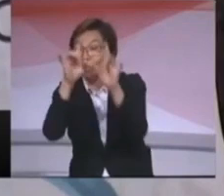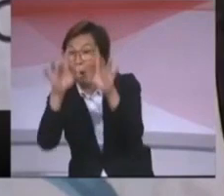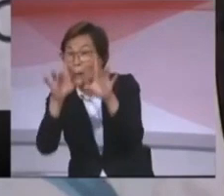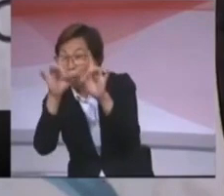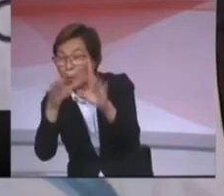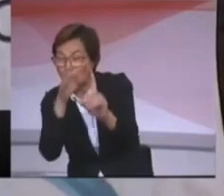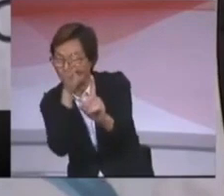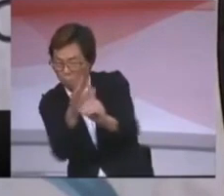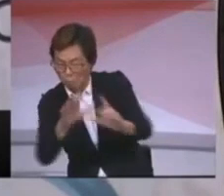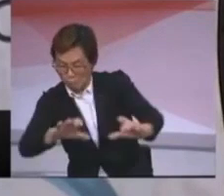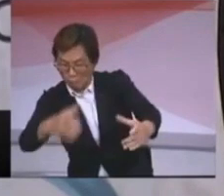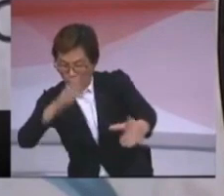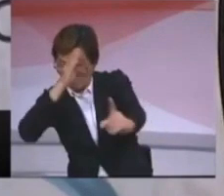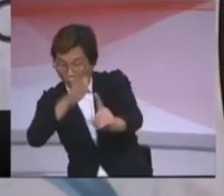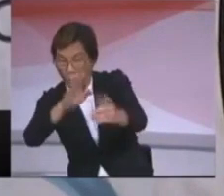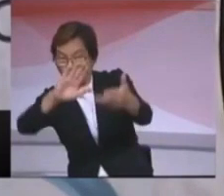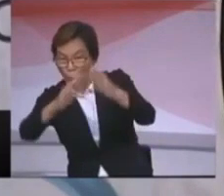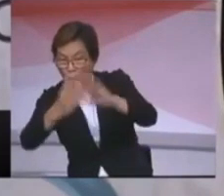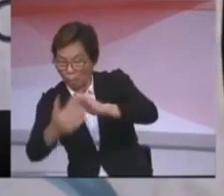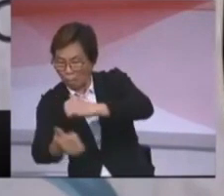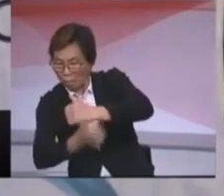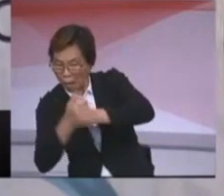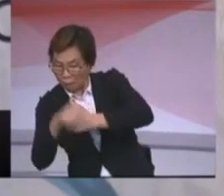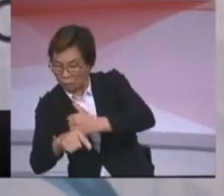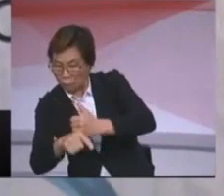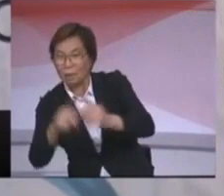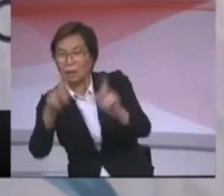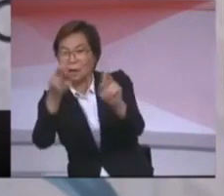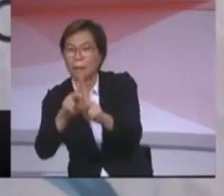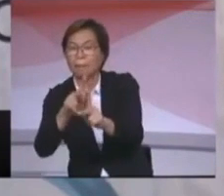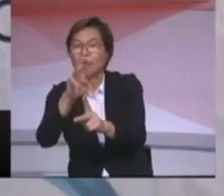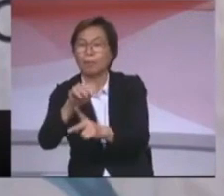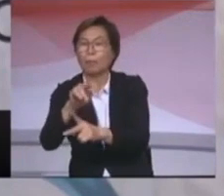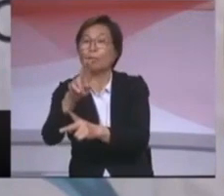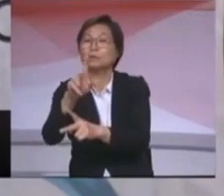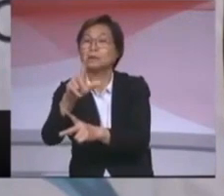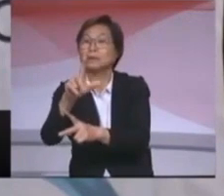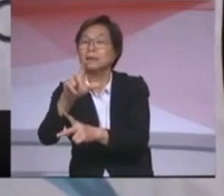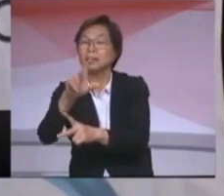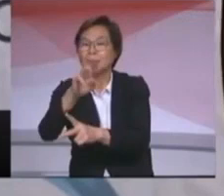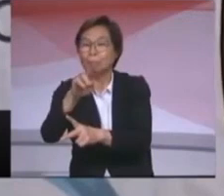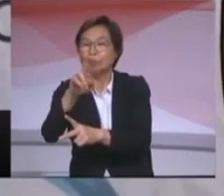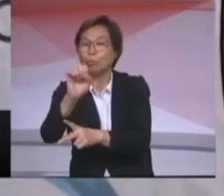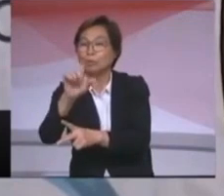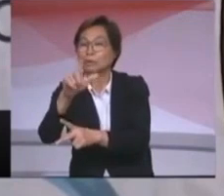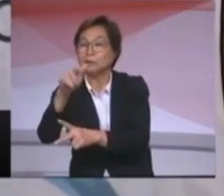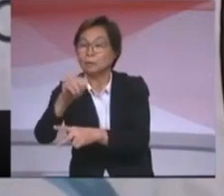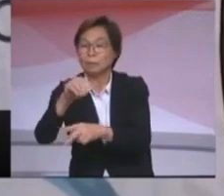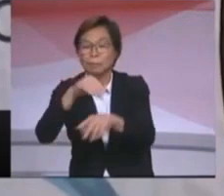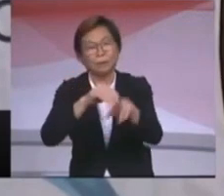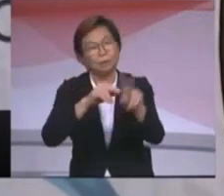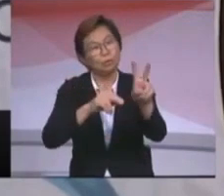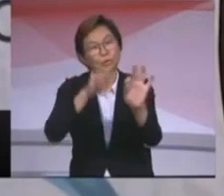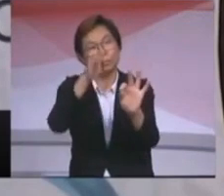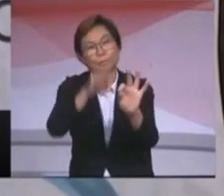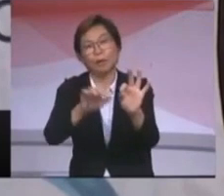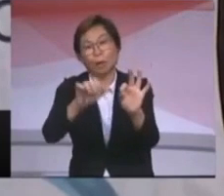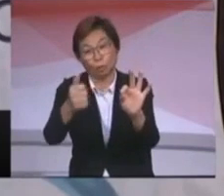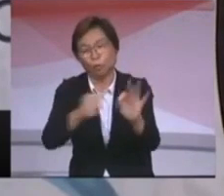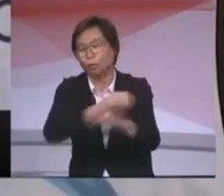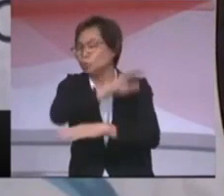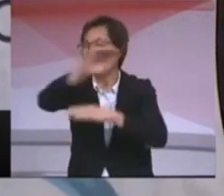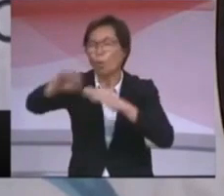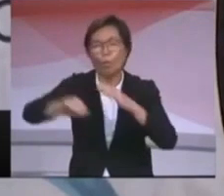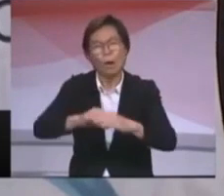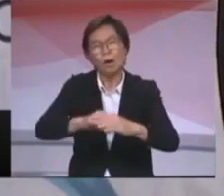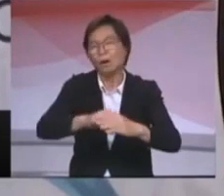saringan bersasar terhadap komuniti berisiko tinggi di Kampung Muslim pada 29 Oktober 2020. Kesemua kes